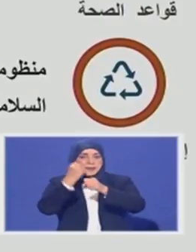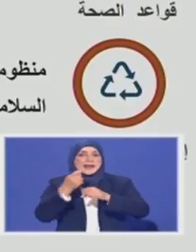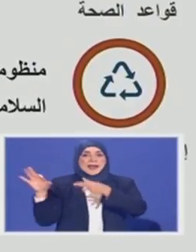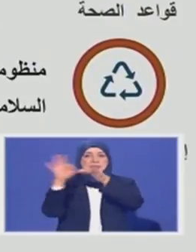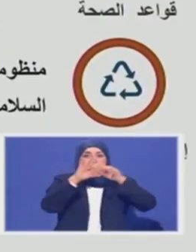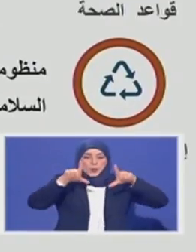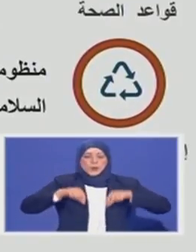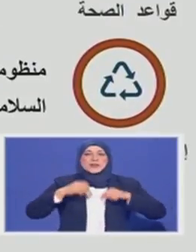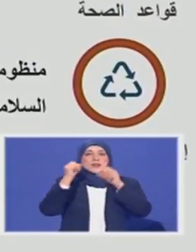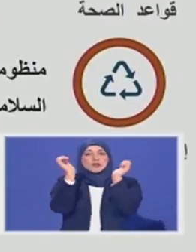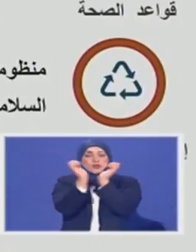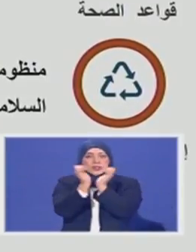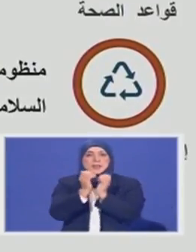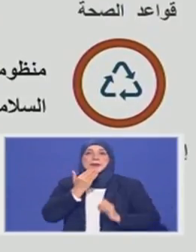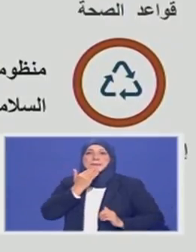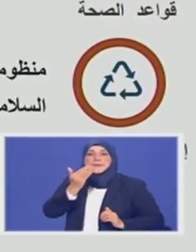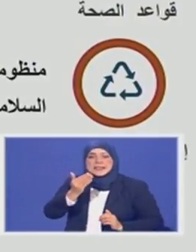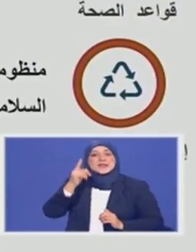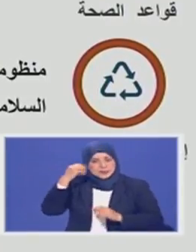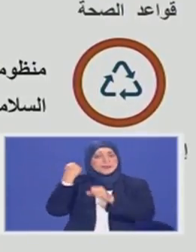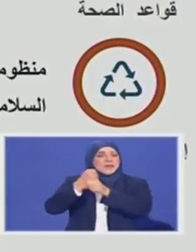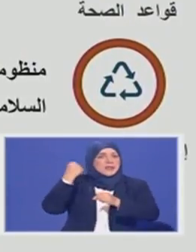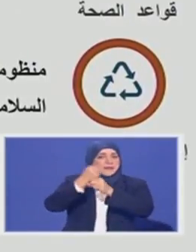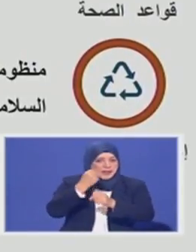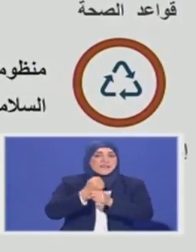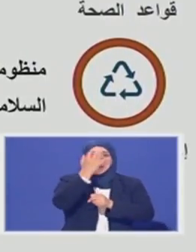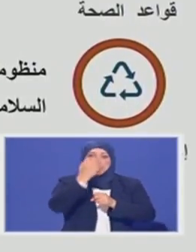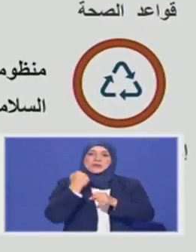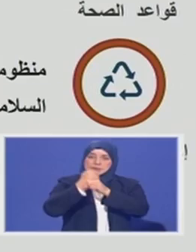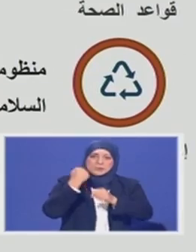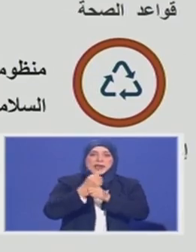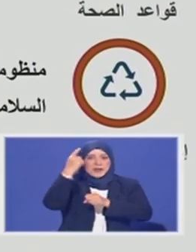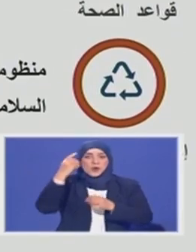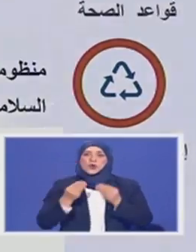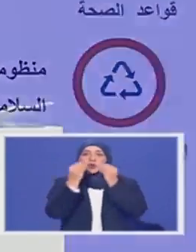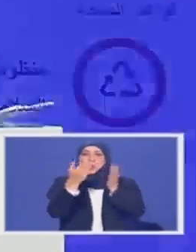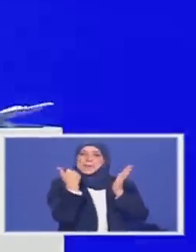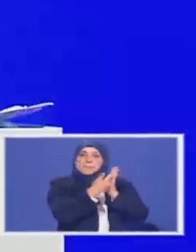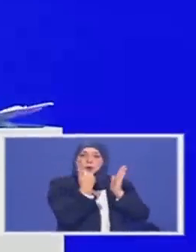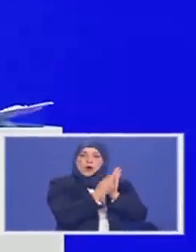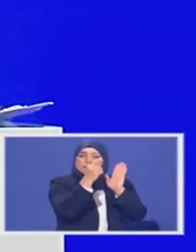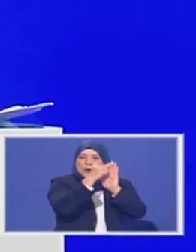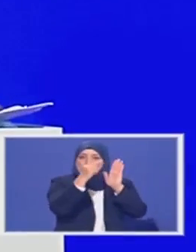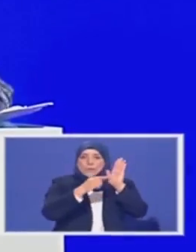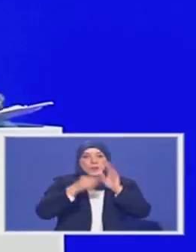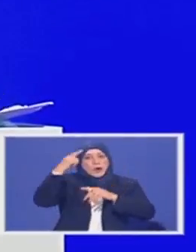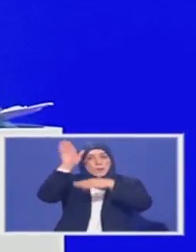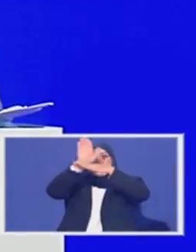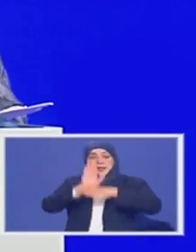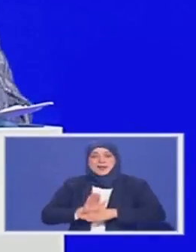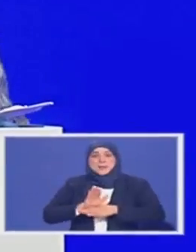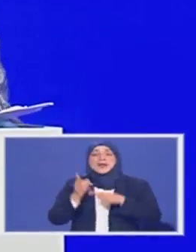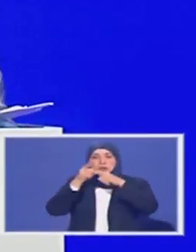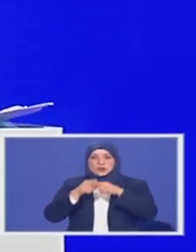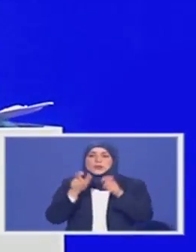الشؤون الاجتماعية اللي قدم معناها عمل جبار بالنسبة لتقديم الأدلة للوقاية والأدلة